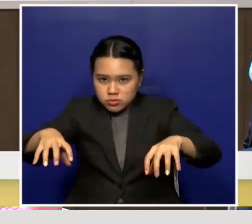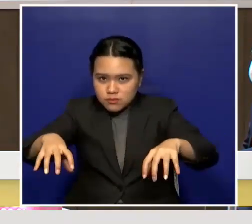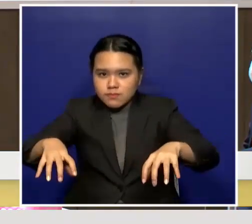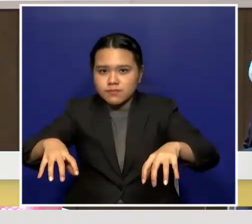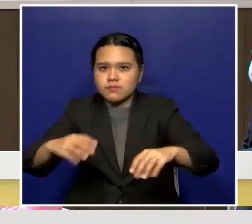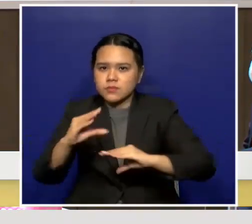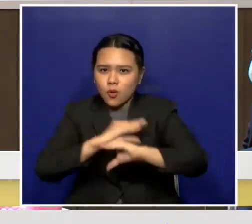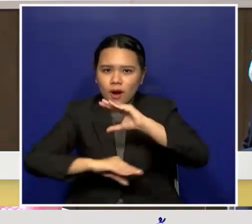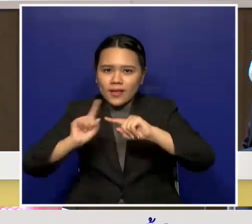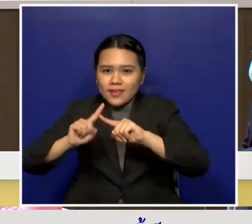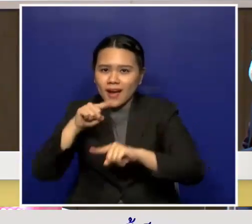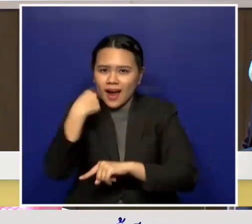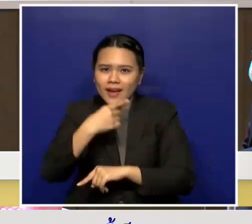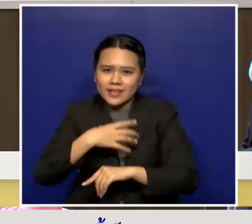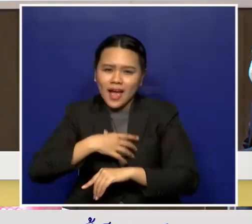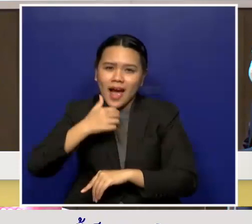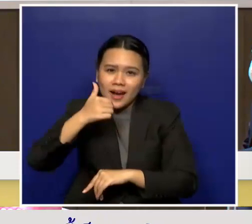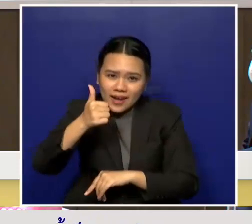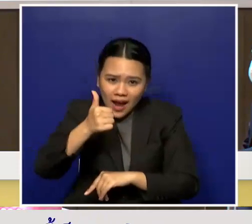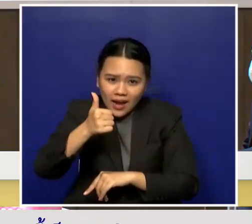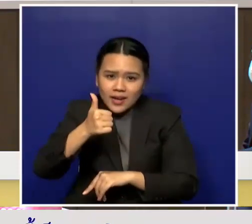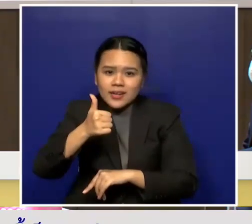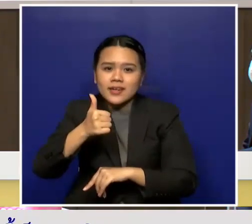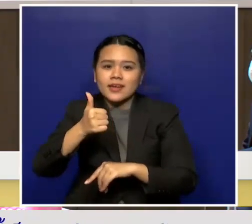จอนุมัติโครงการใหญ่ๆเล่าครับ